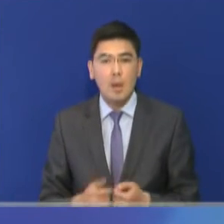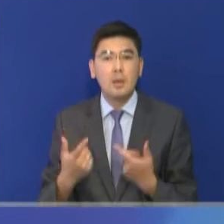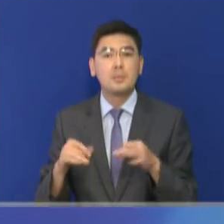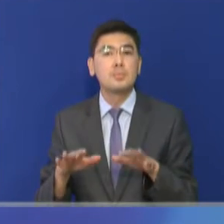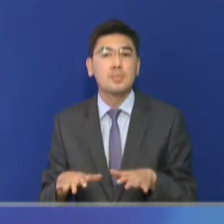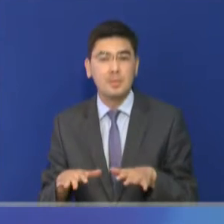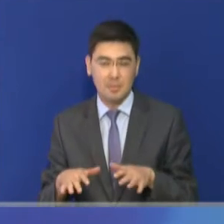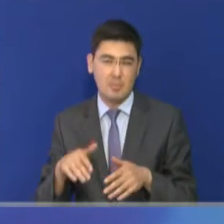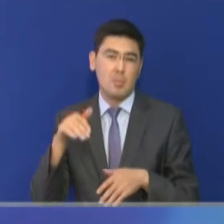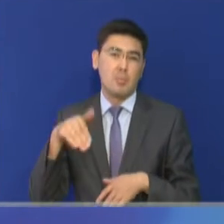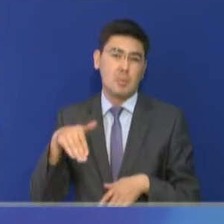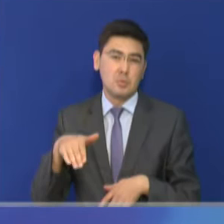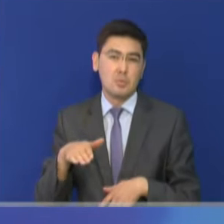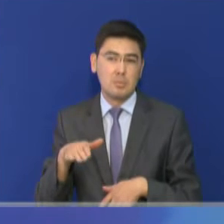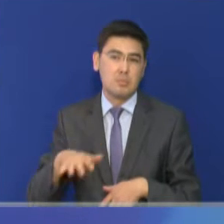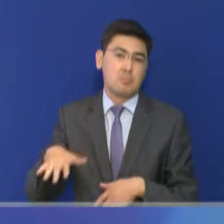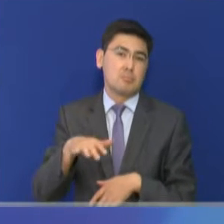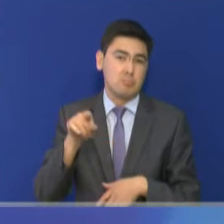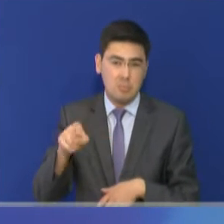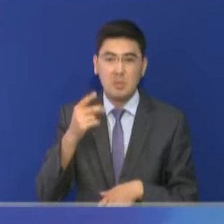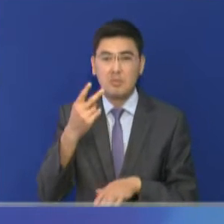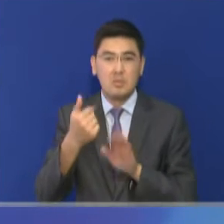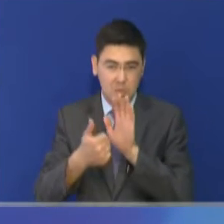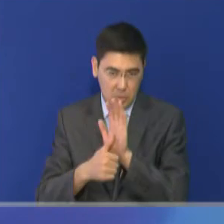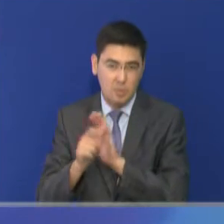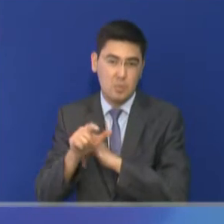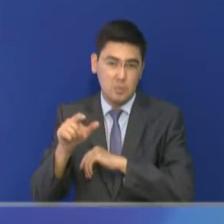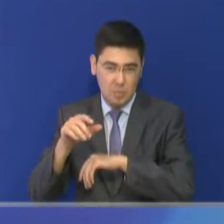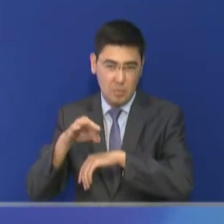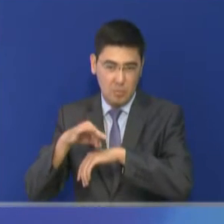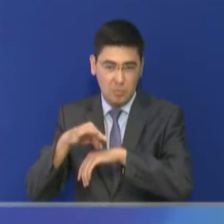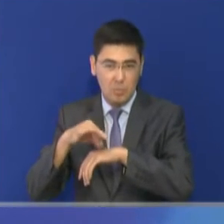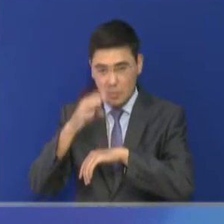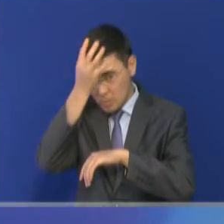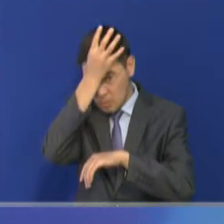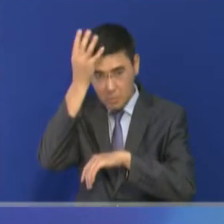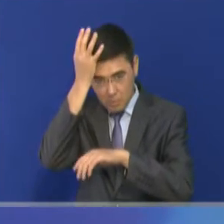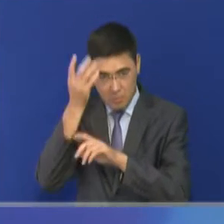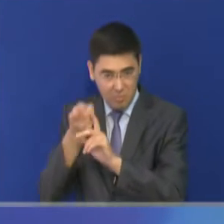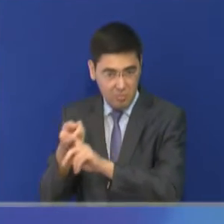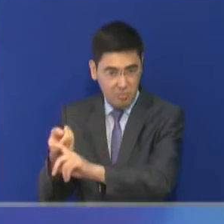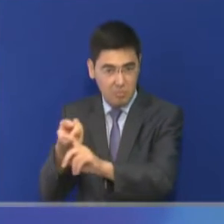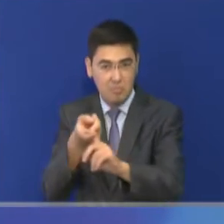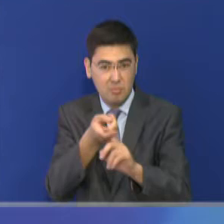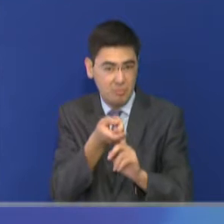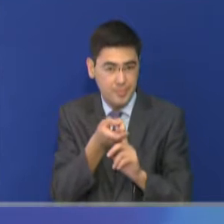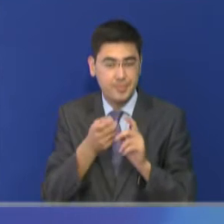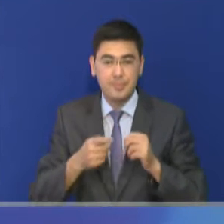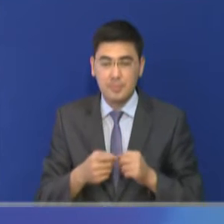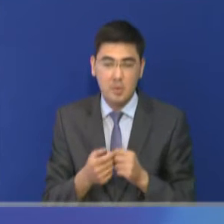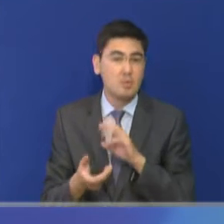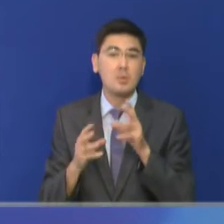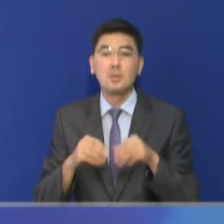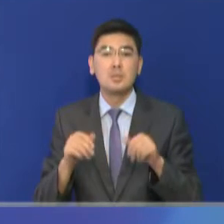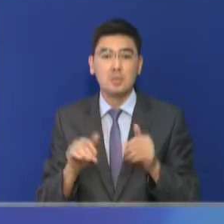данным является поселок Восточный, где зафиксировано 26 случаев заражения. В связи с этим было принято решение о введении дополнительных